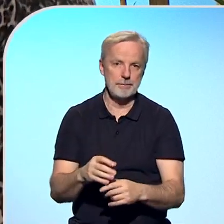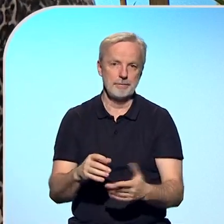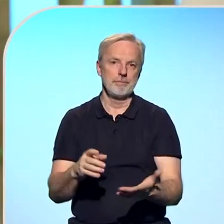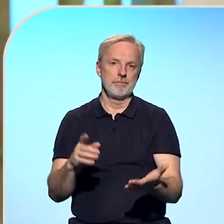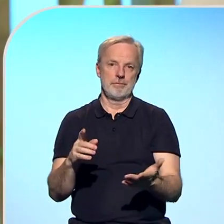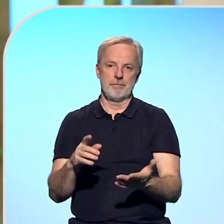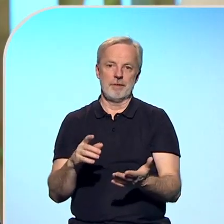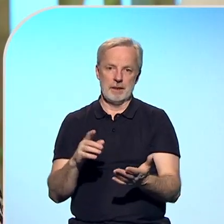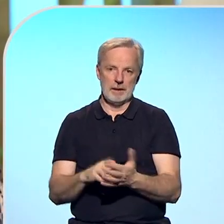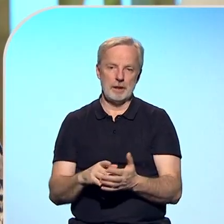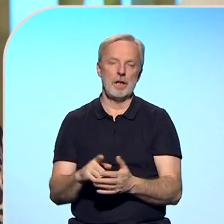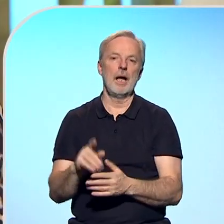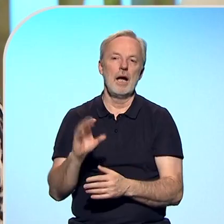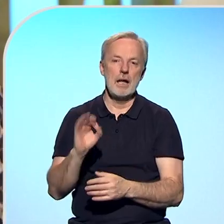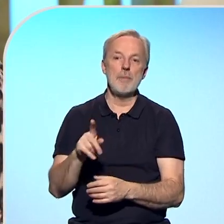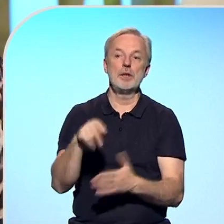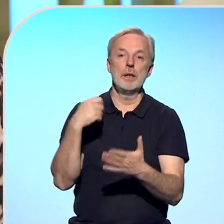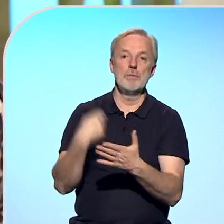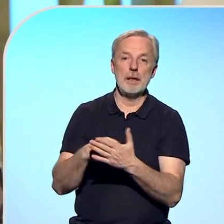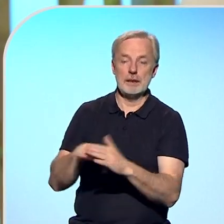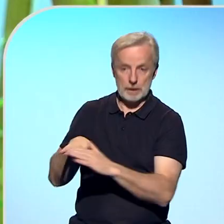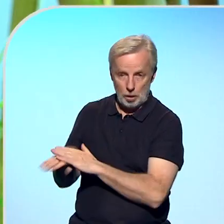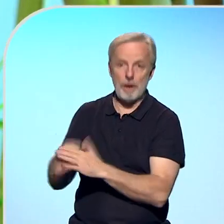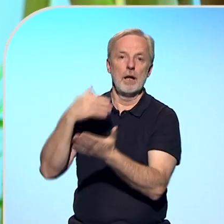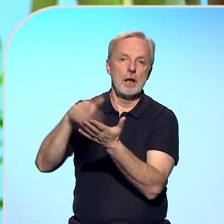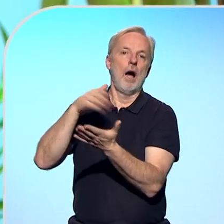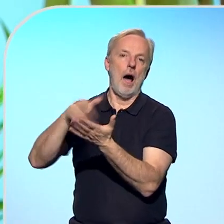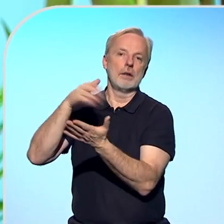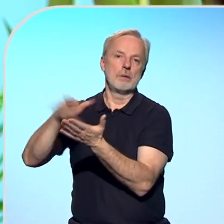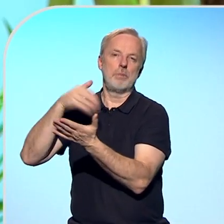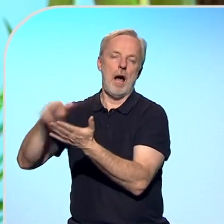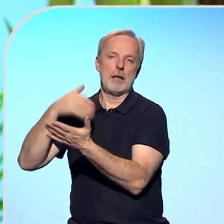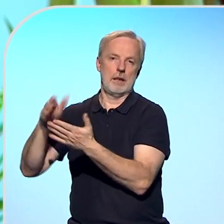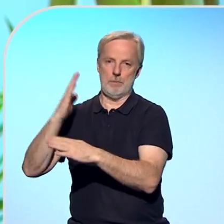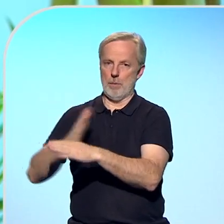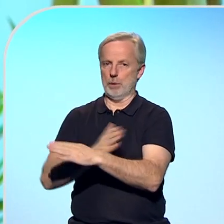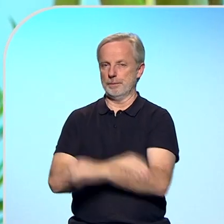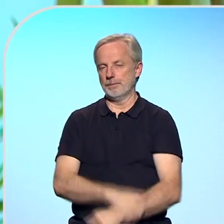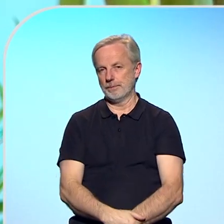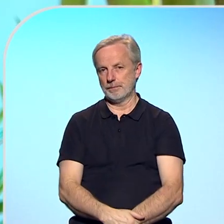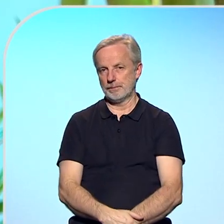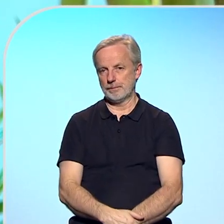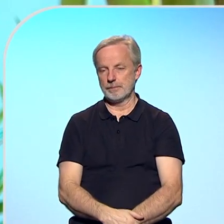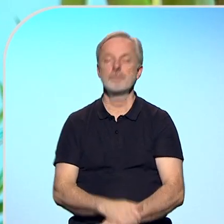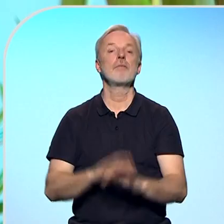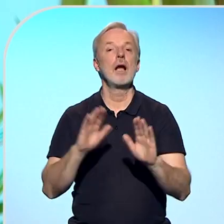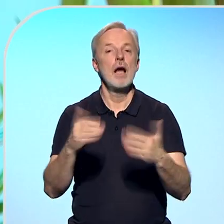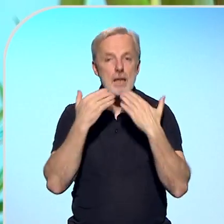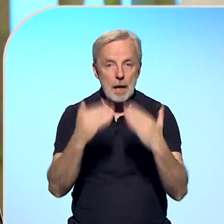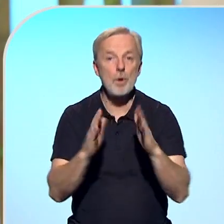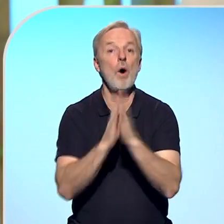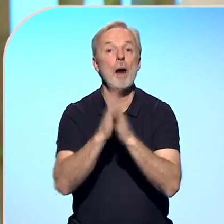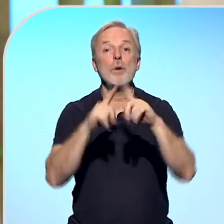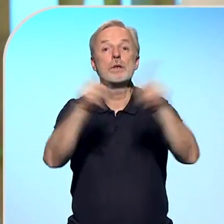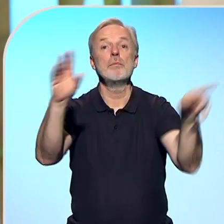A v pohodě splácet. Presne tak. Pokiaľ to je samozrejme možné v rámci ako tej finančnej bilancie rodiny. Dobře, Matúši, vy tady s námi zůstáváte až do 14. hodiny. Já